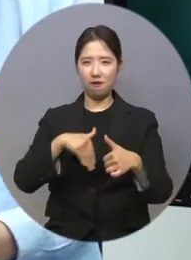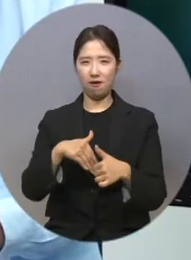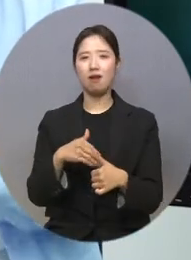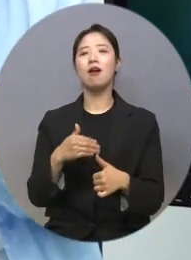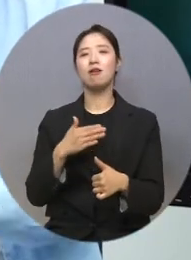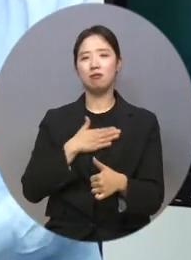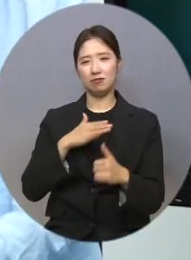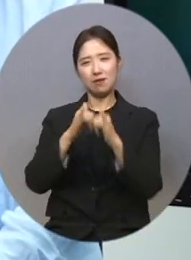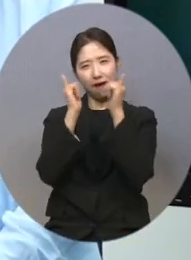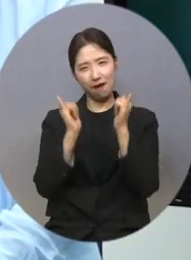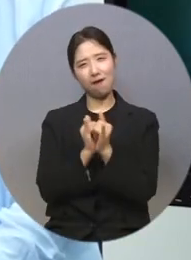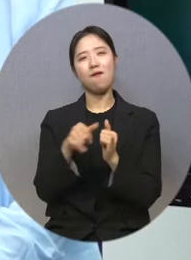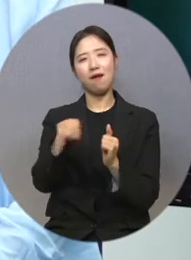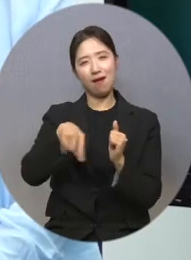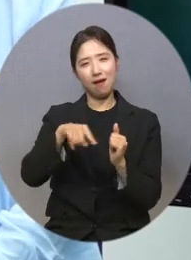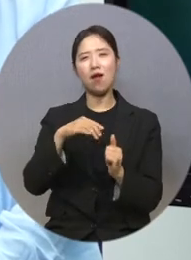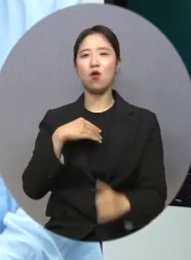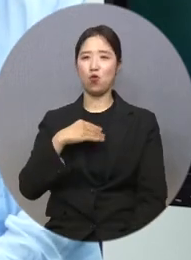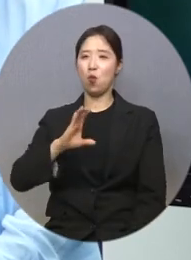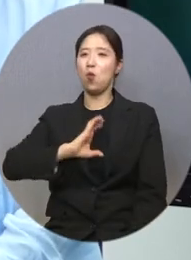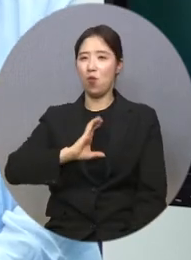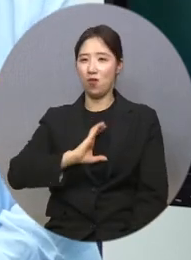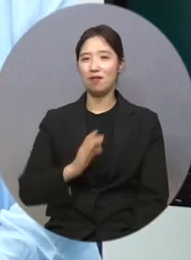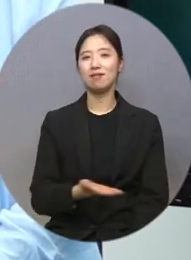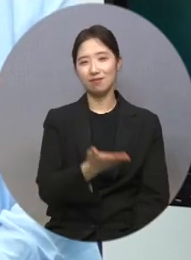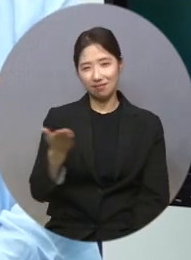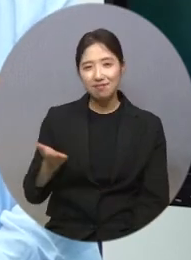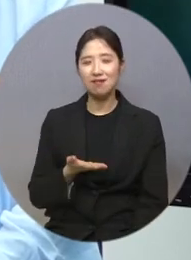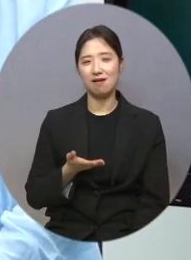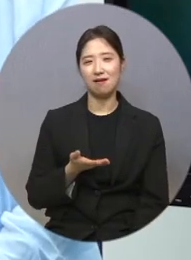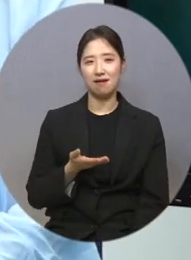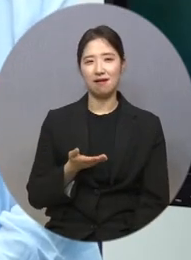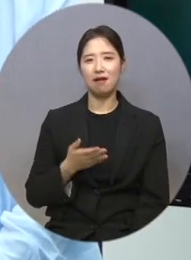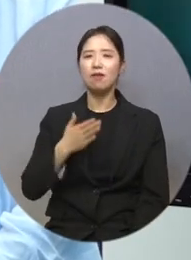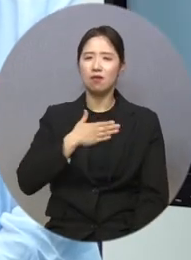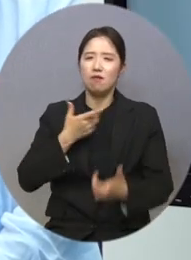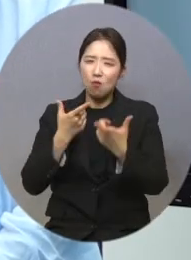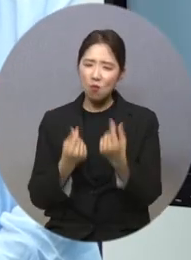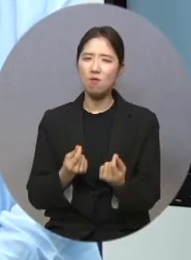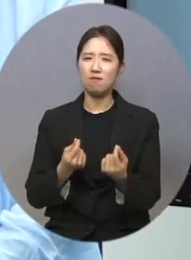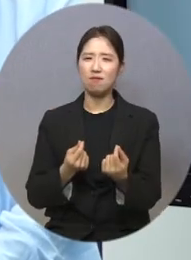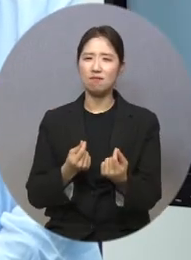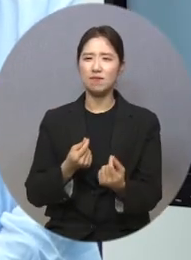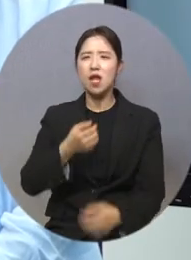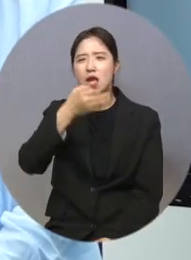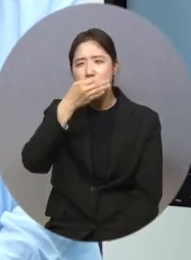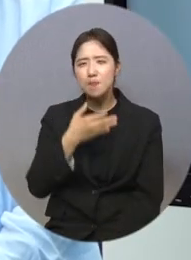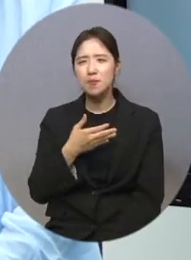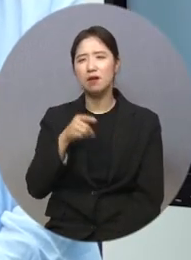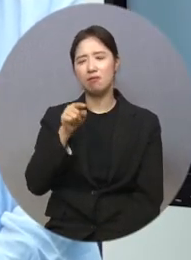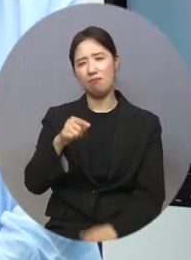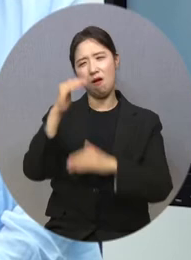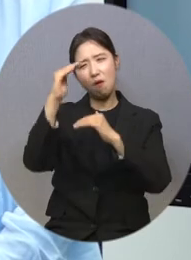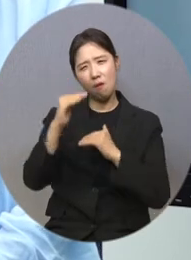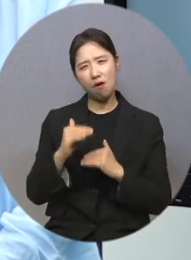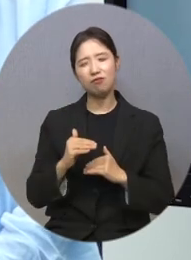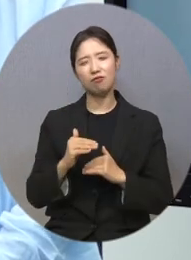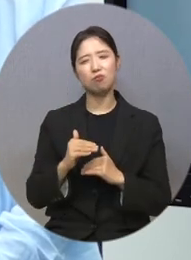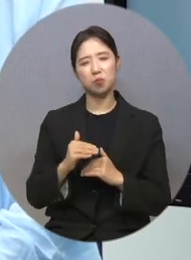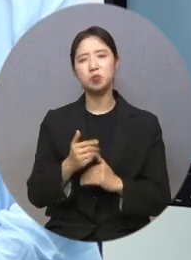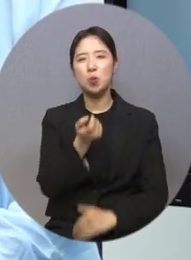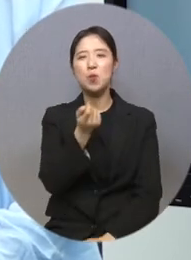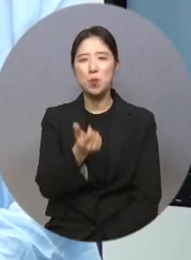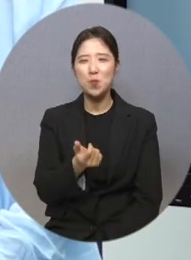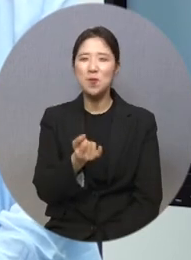남아 이 사회가 정말 우리 코다들이 저같이 힘든 어떤 과정을 덜